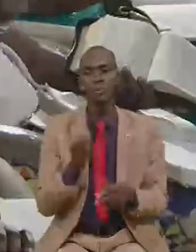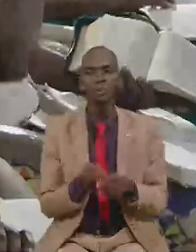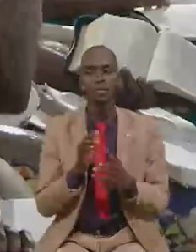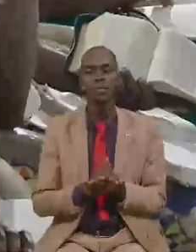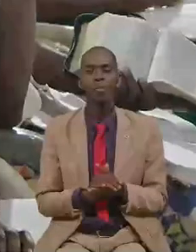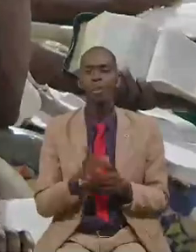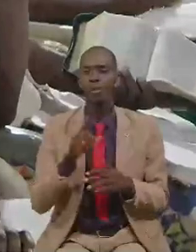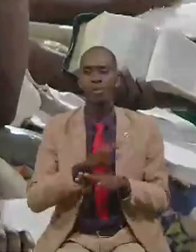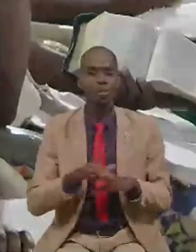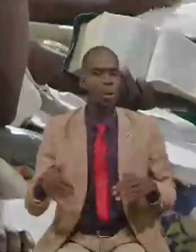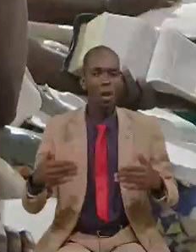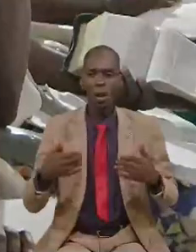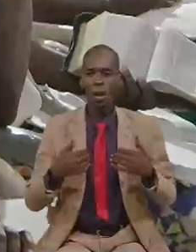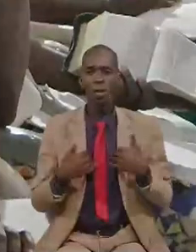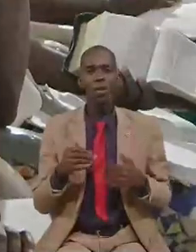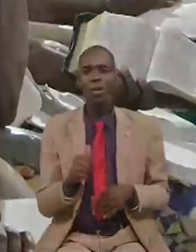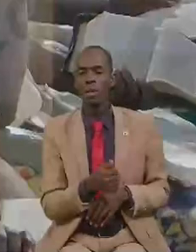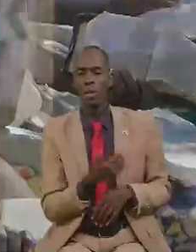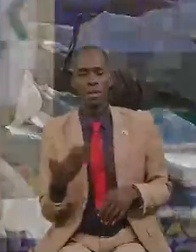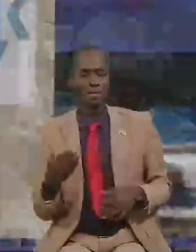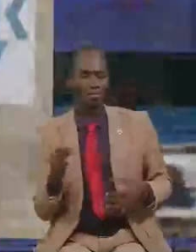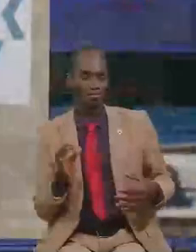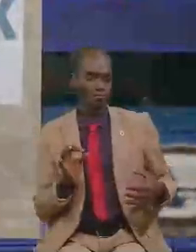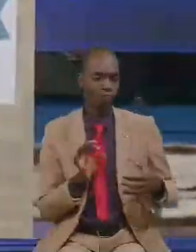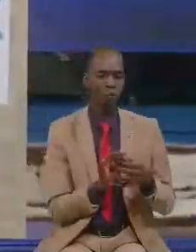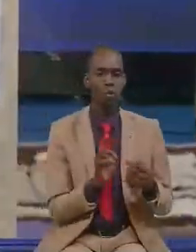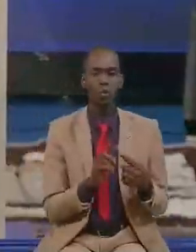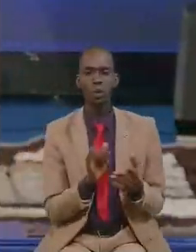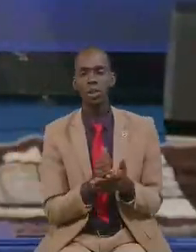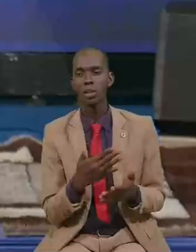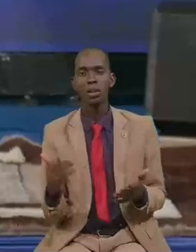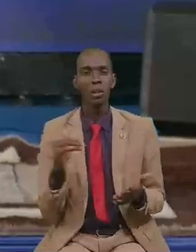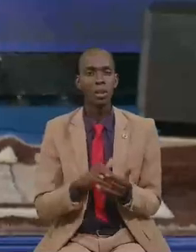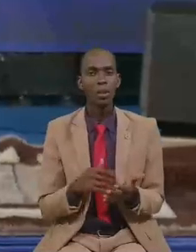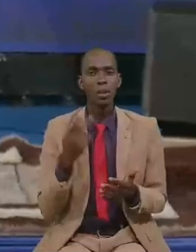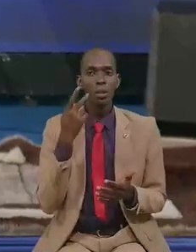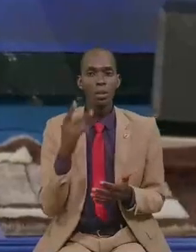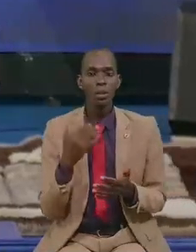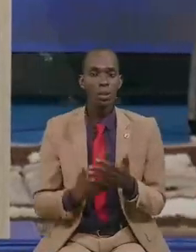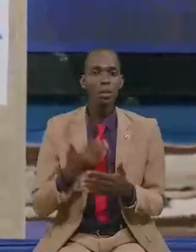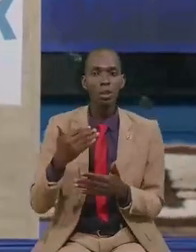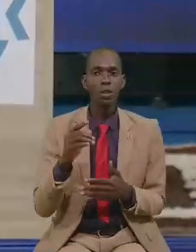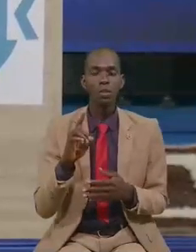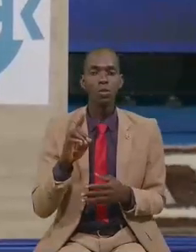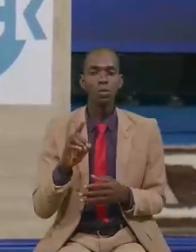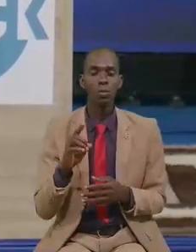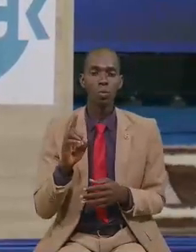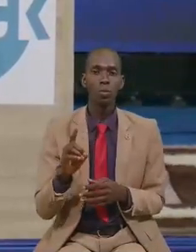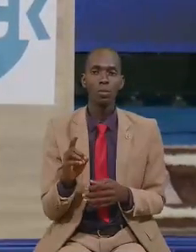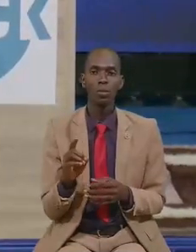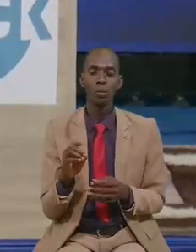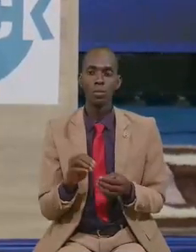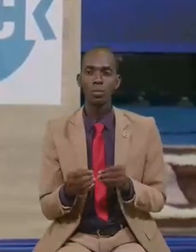Tu n'as plus une attraction vers ces jouets encore. Vous voyez, le point, l'élément suivant, deuxième élément, l'œuvre